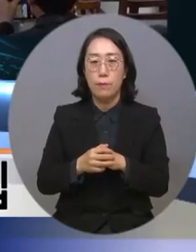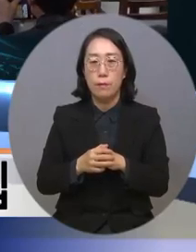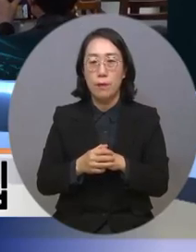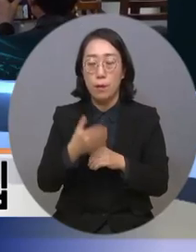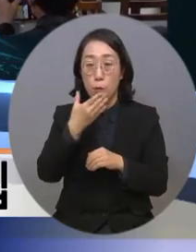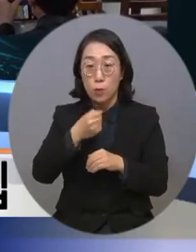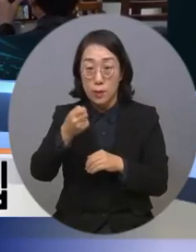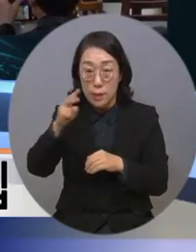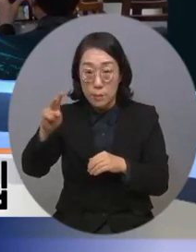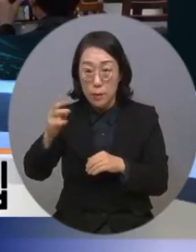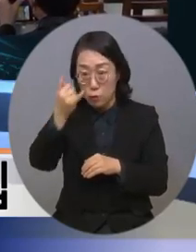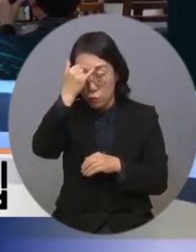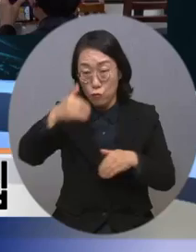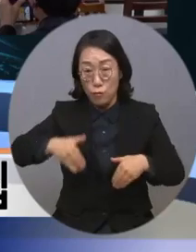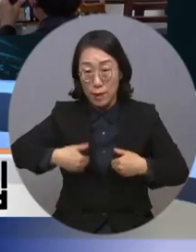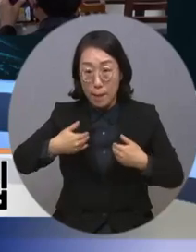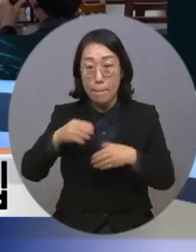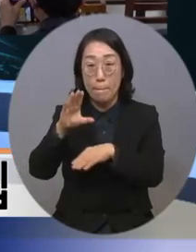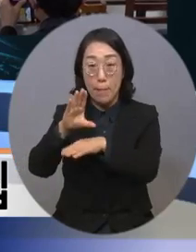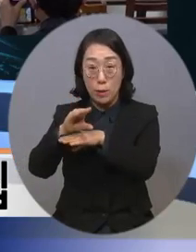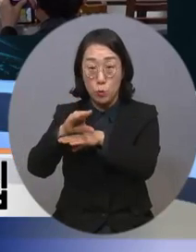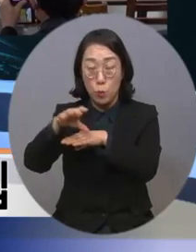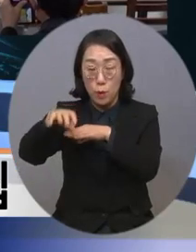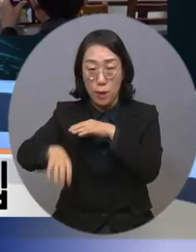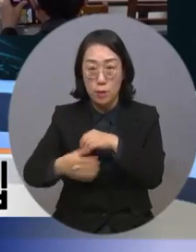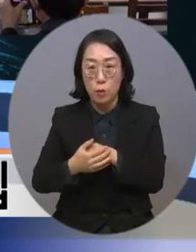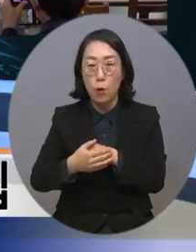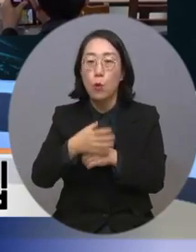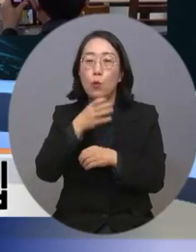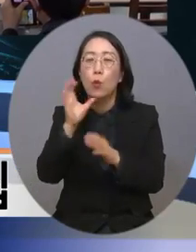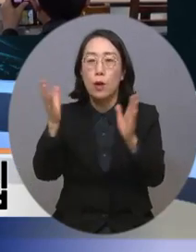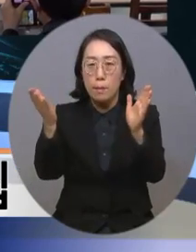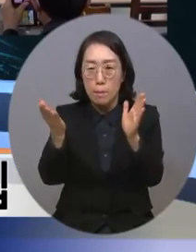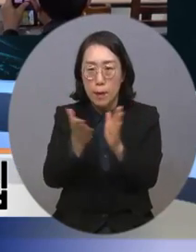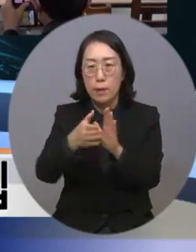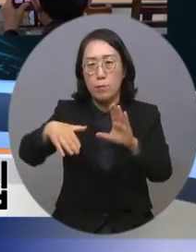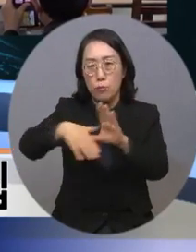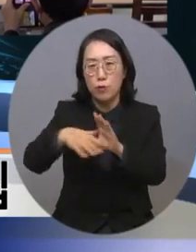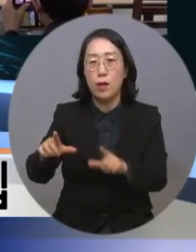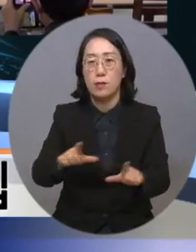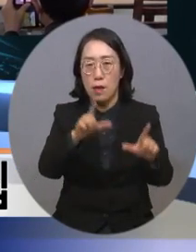복지TV 충남방송이 고령사회에 발맞춰 실버세대의 문화 향유를 위해